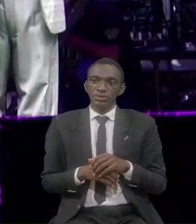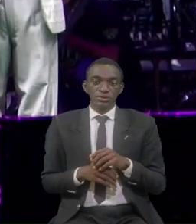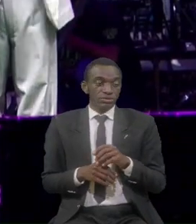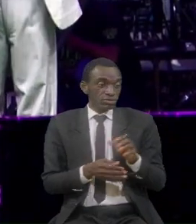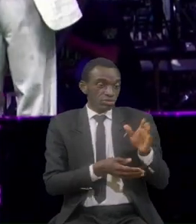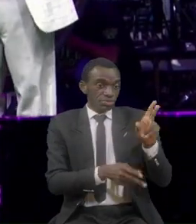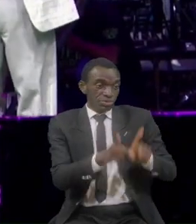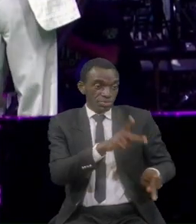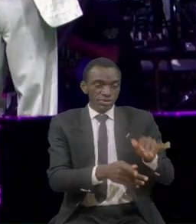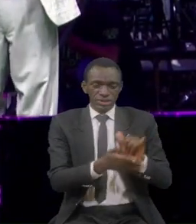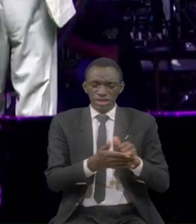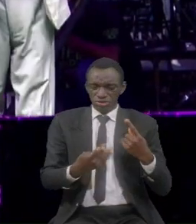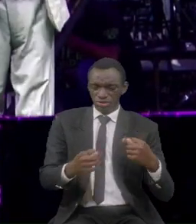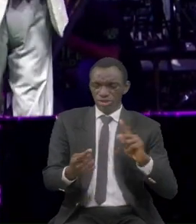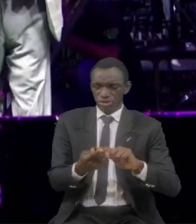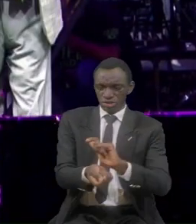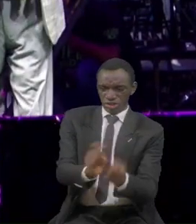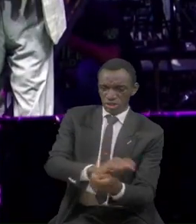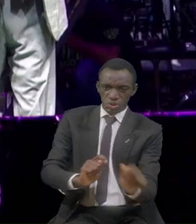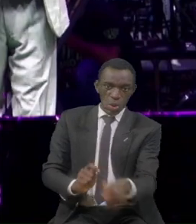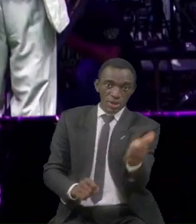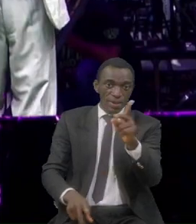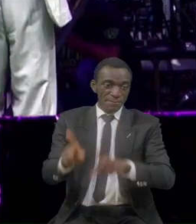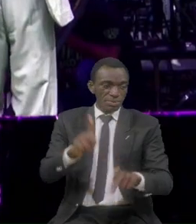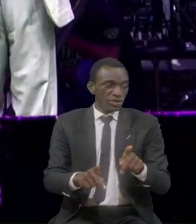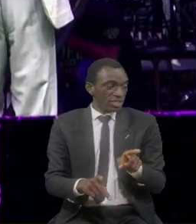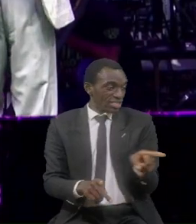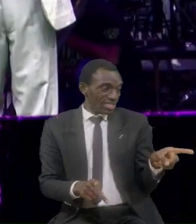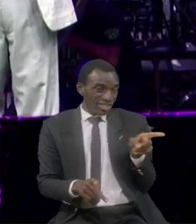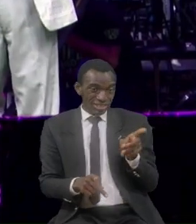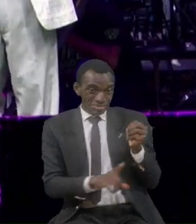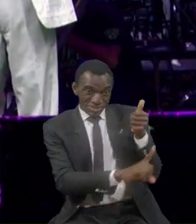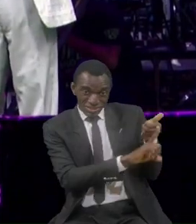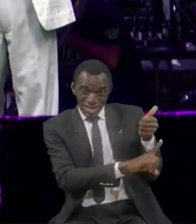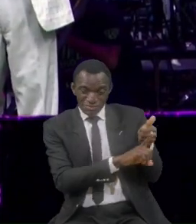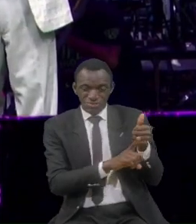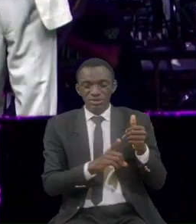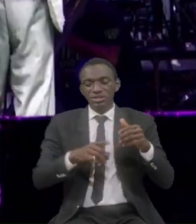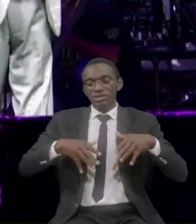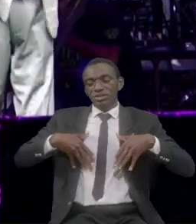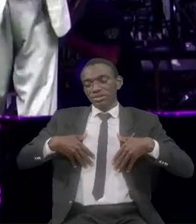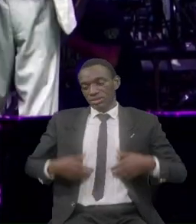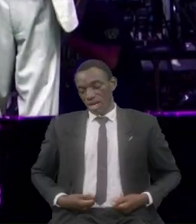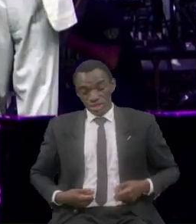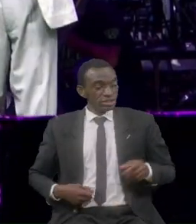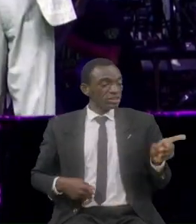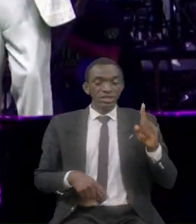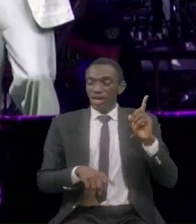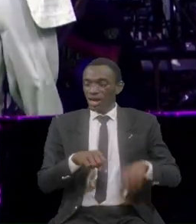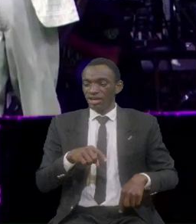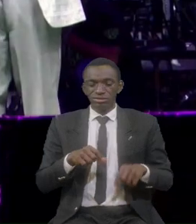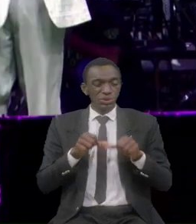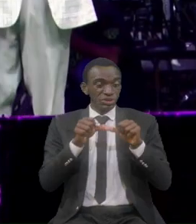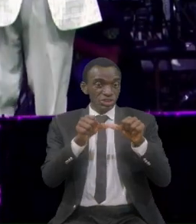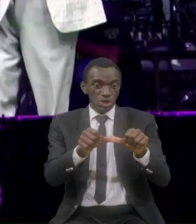change the lives of people, they come to a point they cannot continue with men. This is impossible.